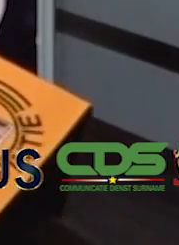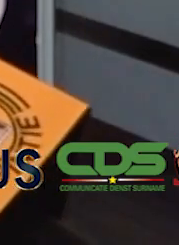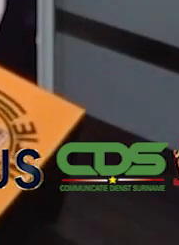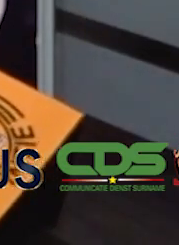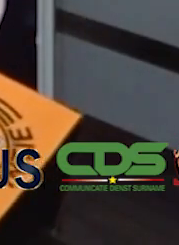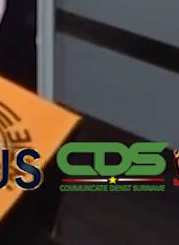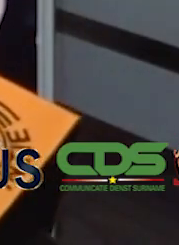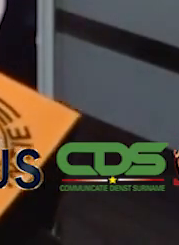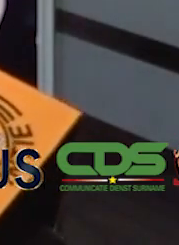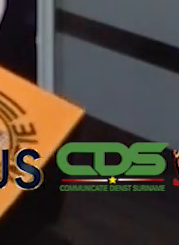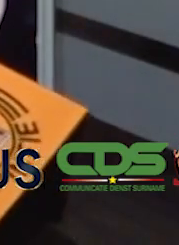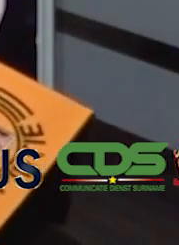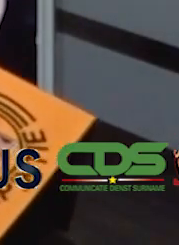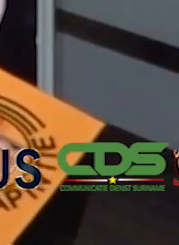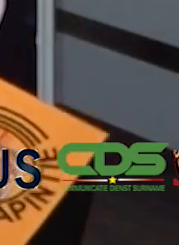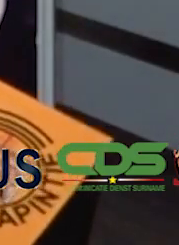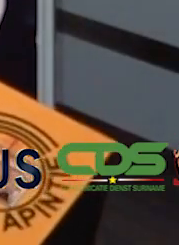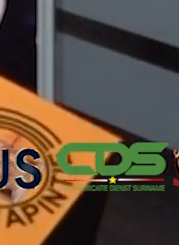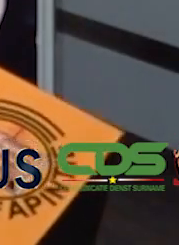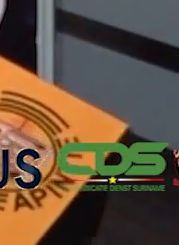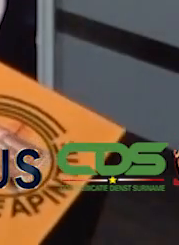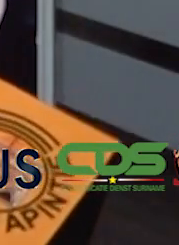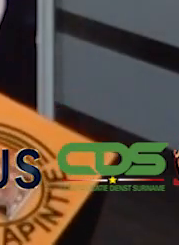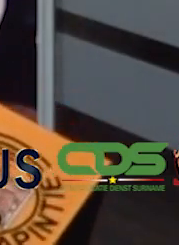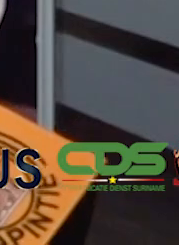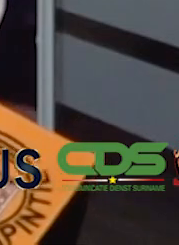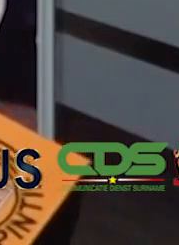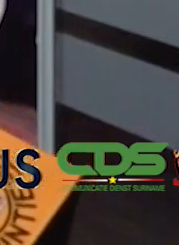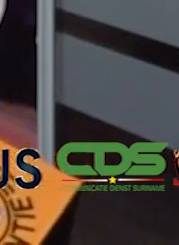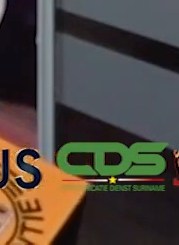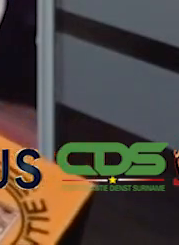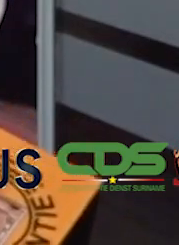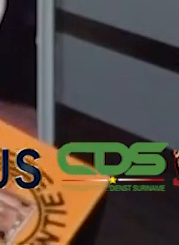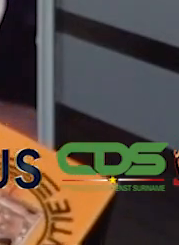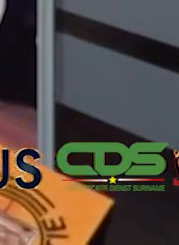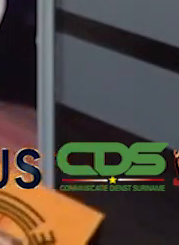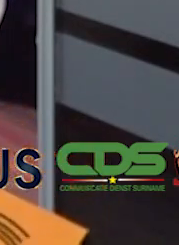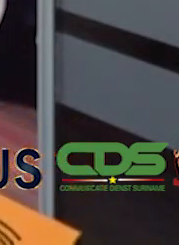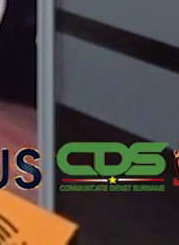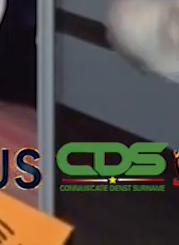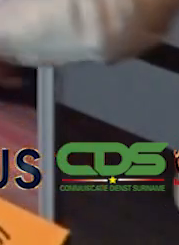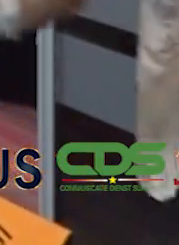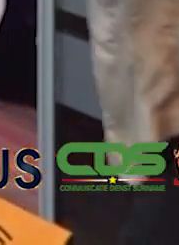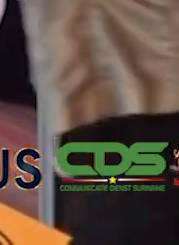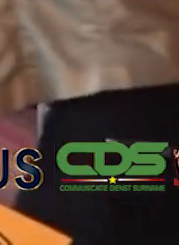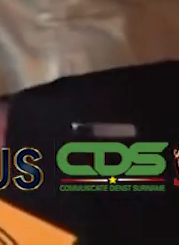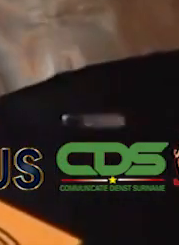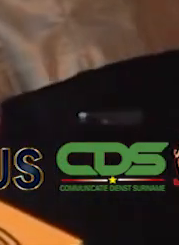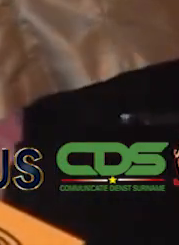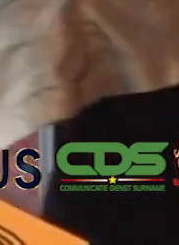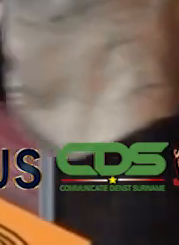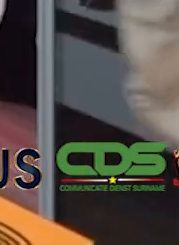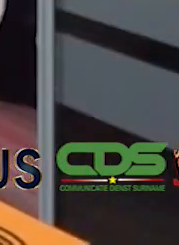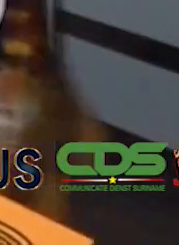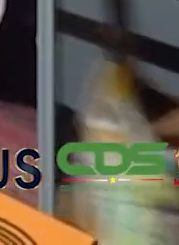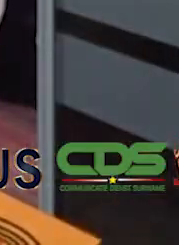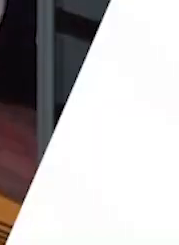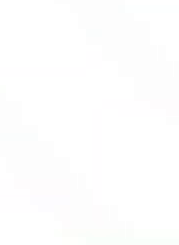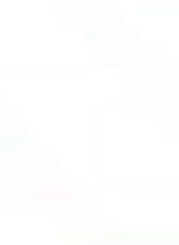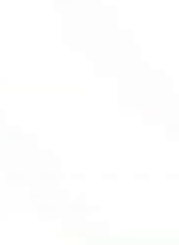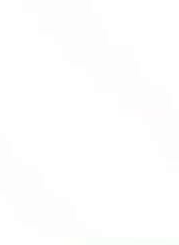bij elkaar komen om issues te bespreken, dat het gebeurt op basis van rechtvaardigheid, eerlijkheid en